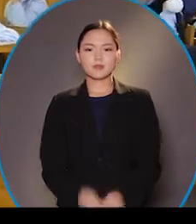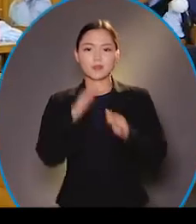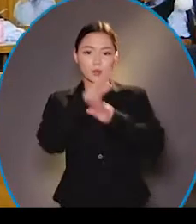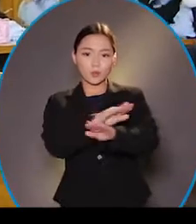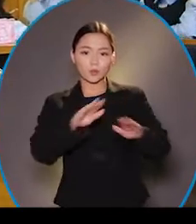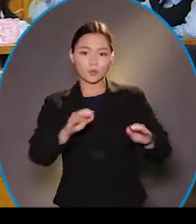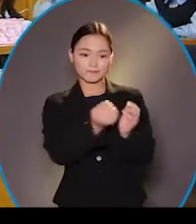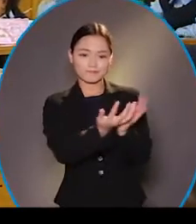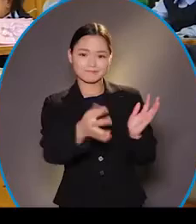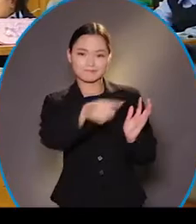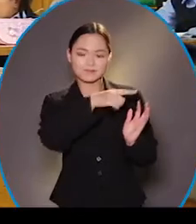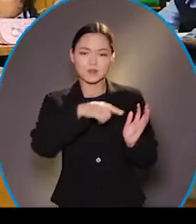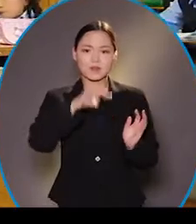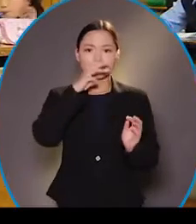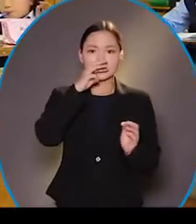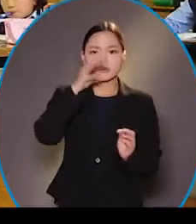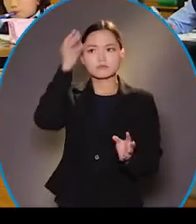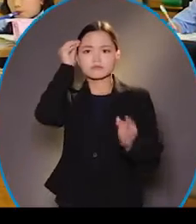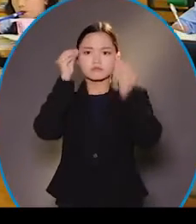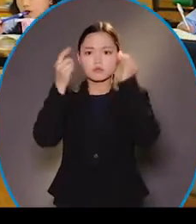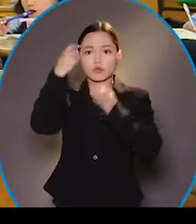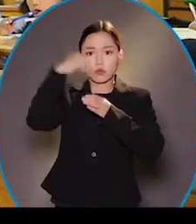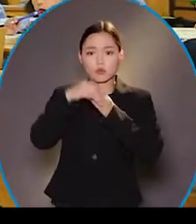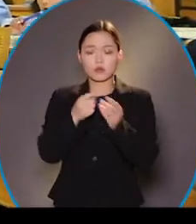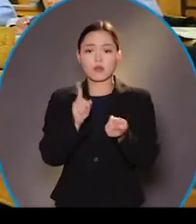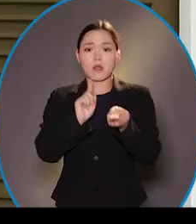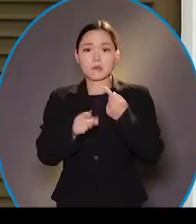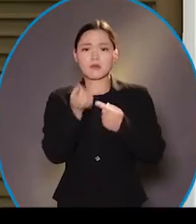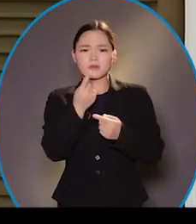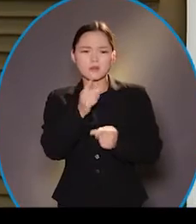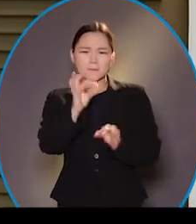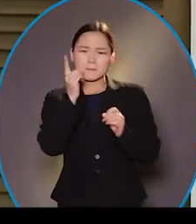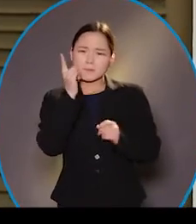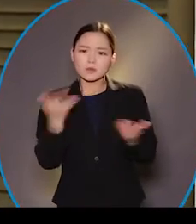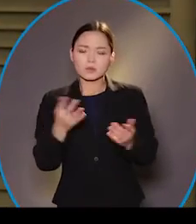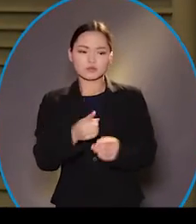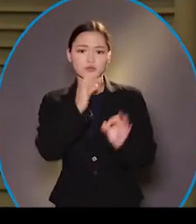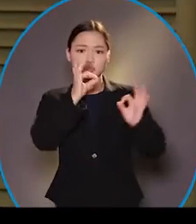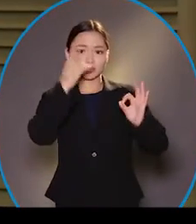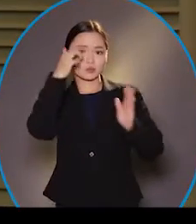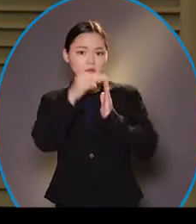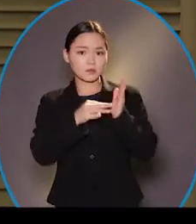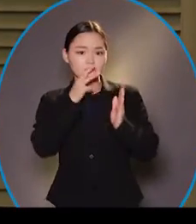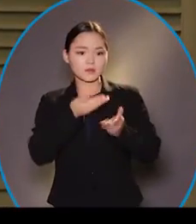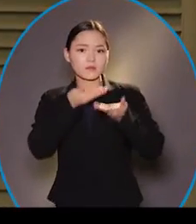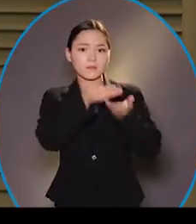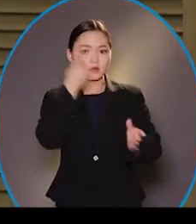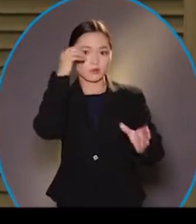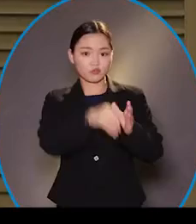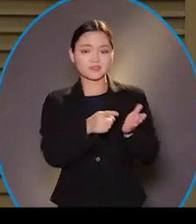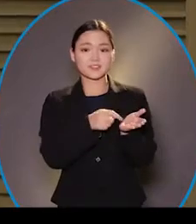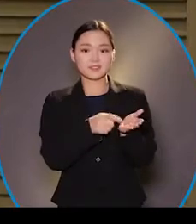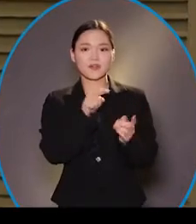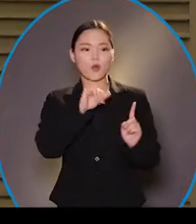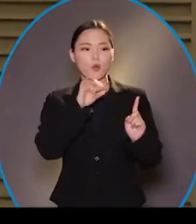Хүүхдүүд альвааг ойлгож хүлээж авахдаа амархан. Гол нь тэдэнд зөвөр ойлгуулж тайлбарлаж өгөх хэрэгтэй. Одоо улс